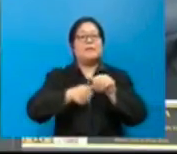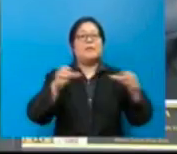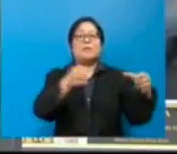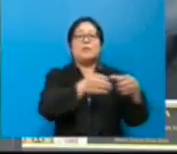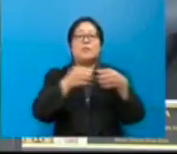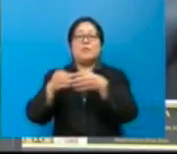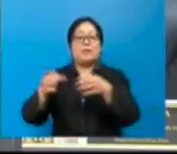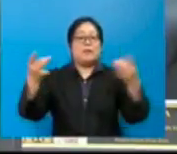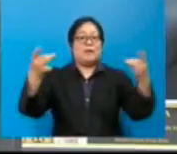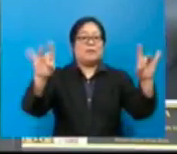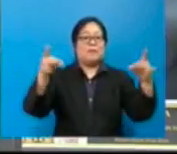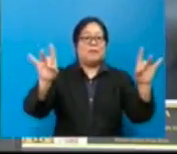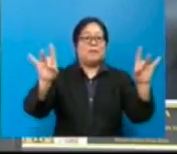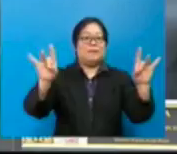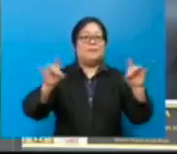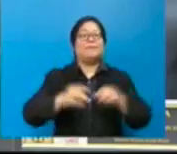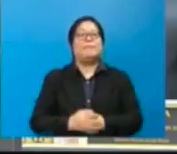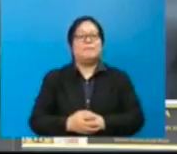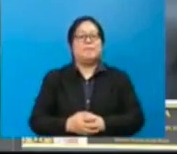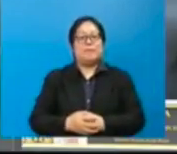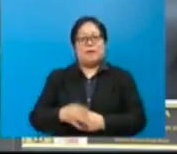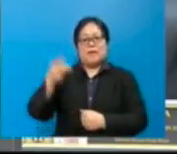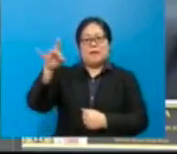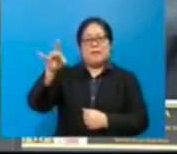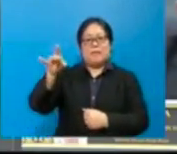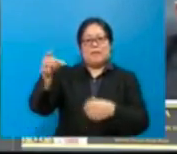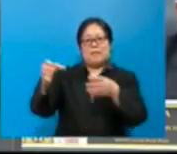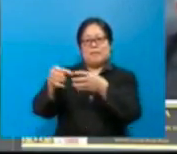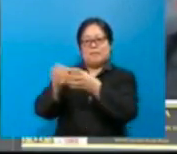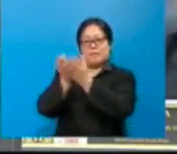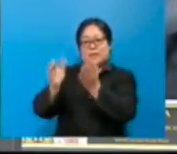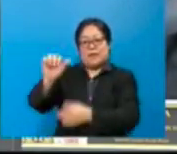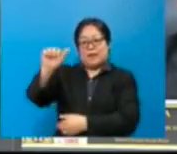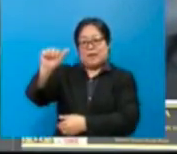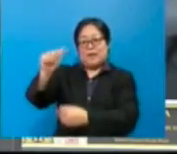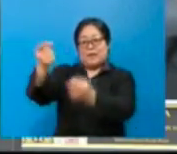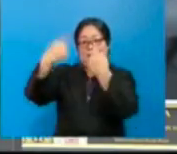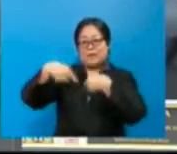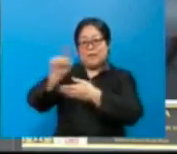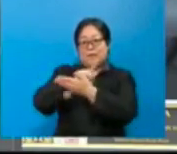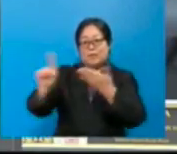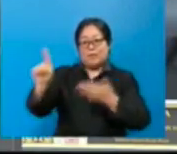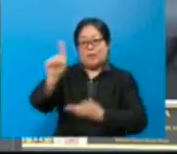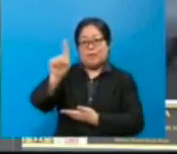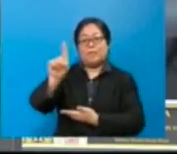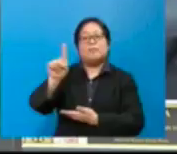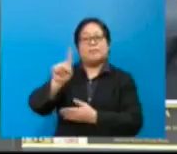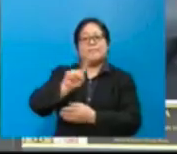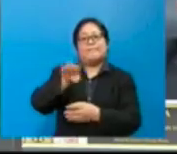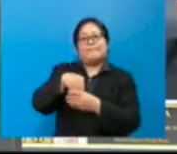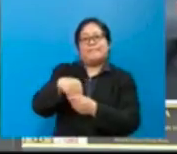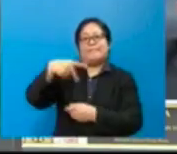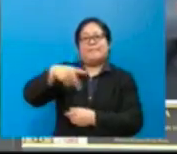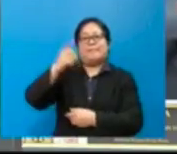mempunyai 18 orang murid. 18 murid kumpulan A akan hadir pada minggu pertama untuk mengikuti